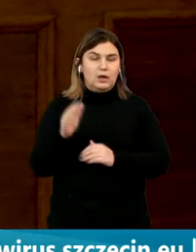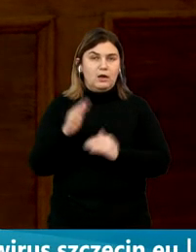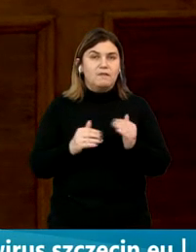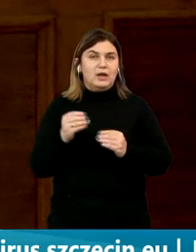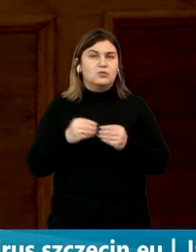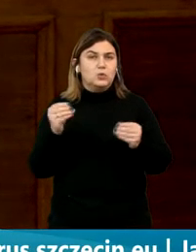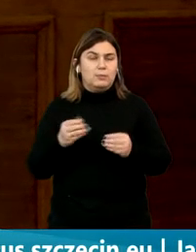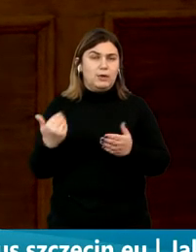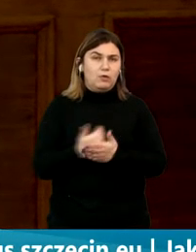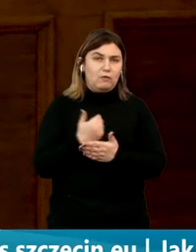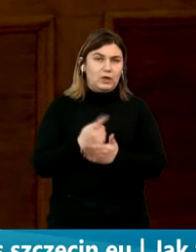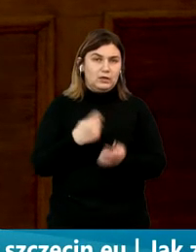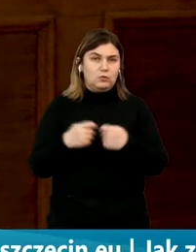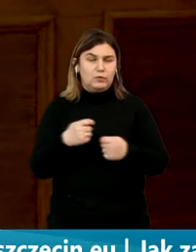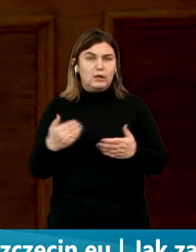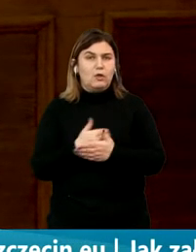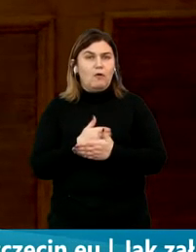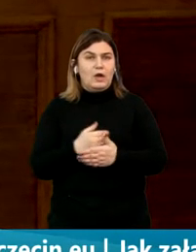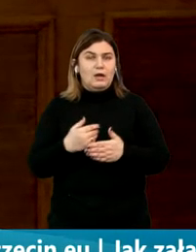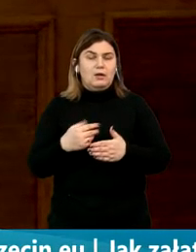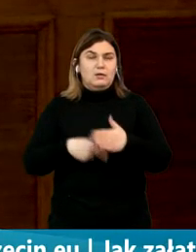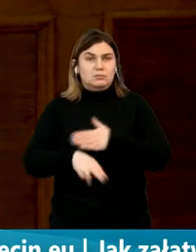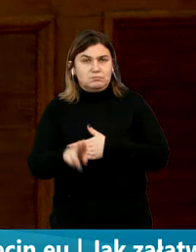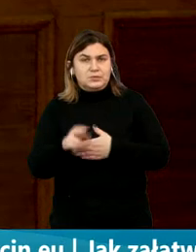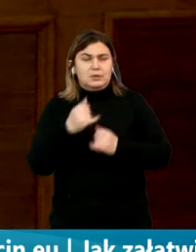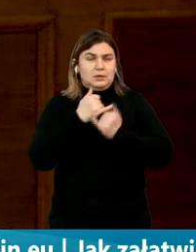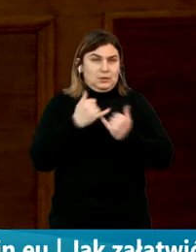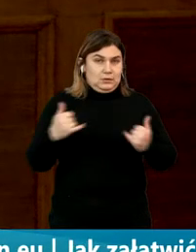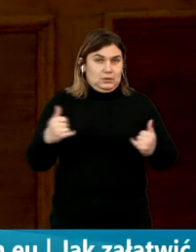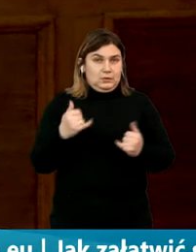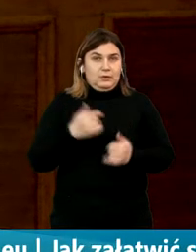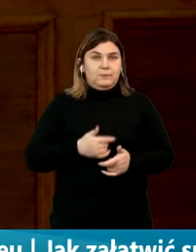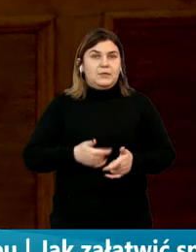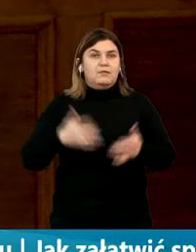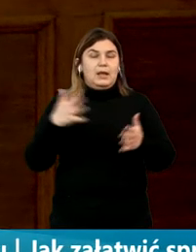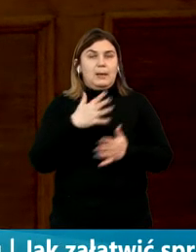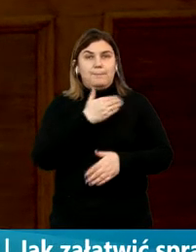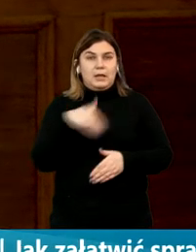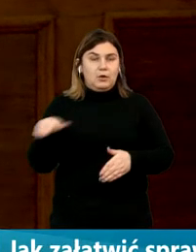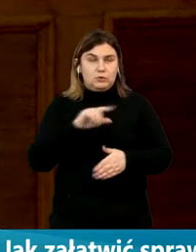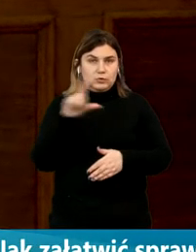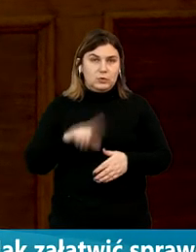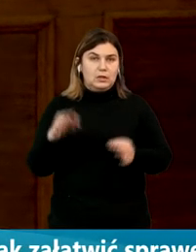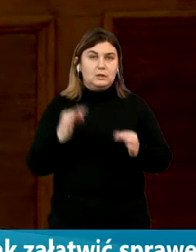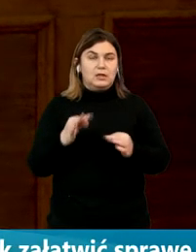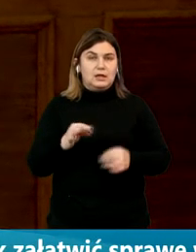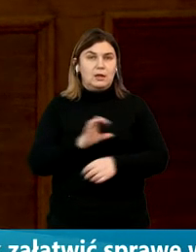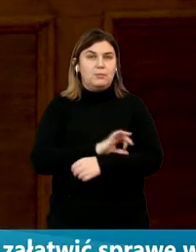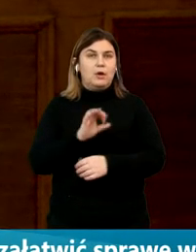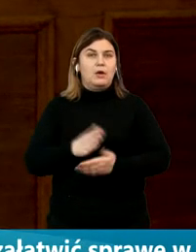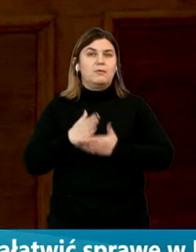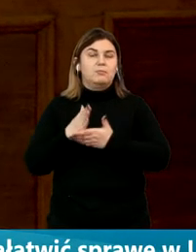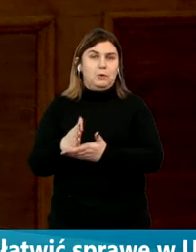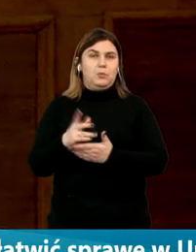nowe rozwiązania, w nowe sieci. Paręnaście milionów złotych wydaje SEC, a czasem parę dziesiąt, bo teraz też ma projekty wspierane unijnie